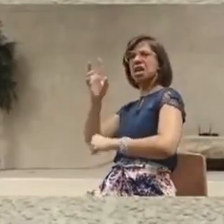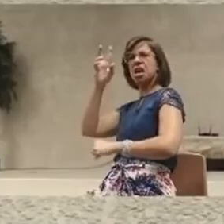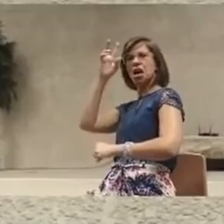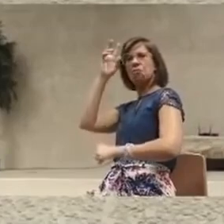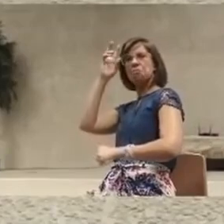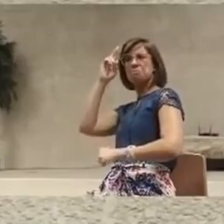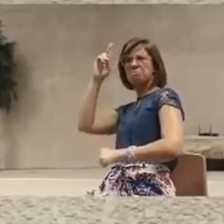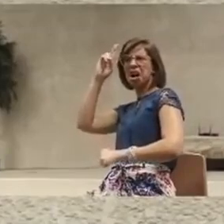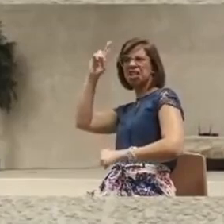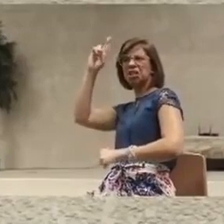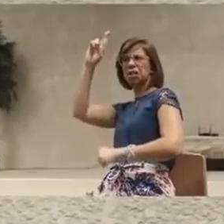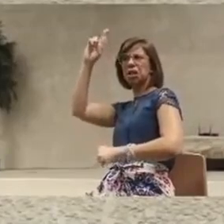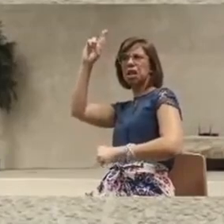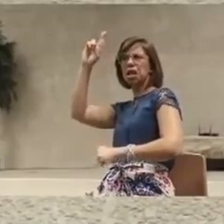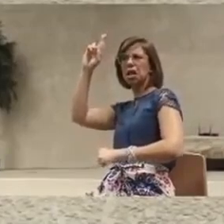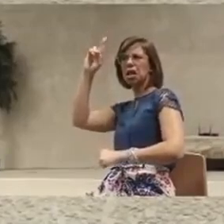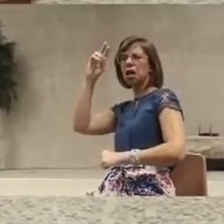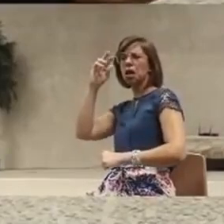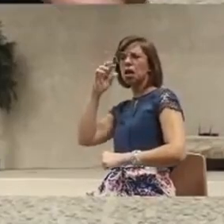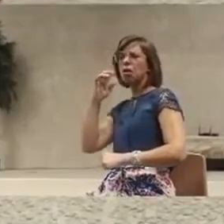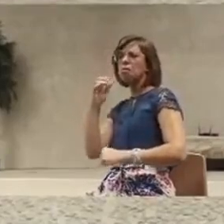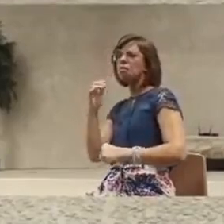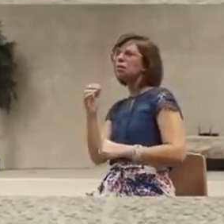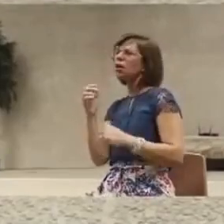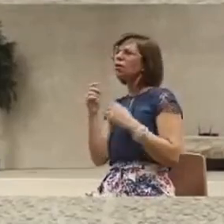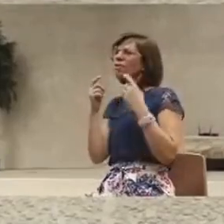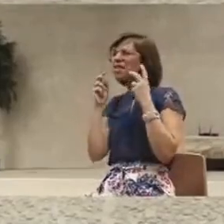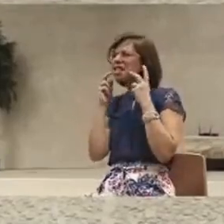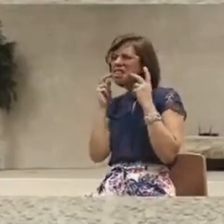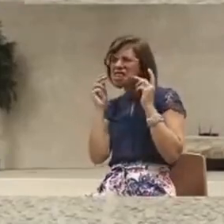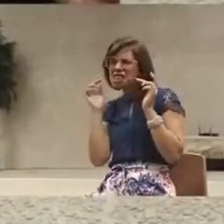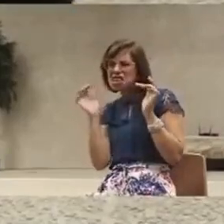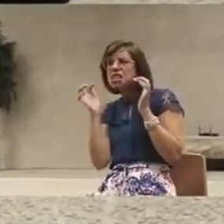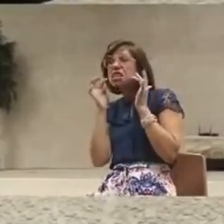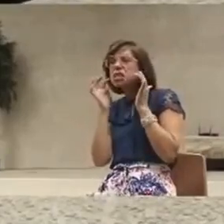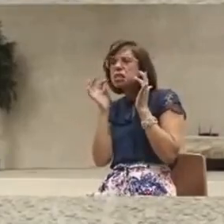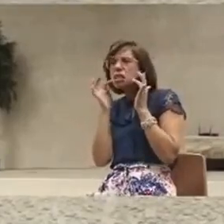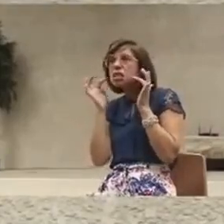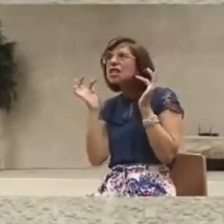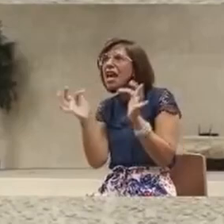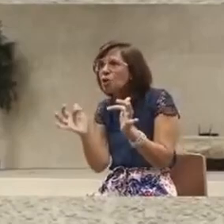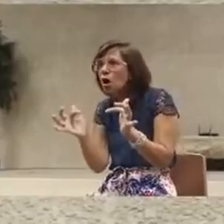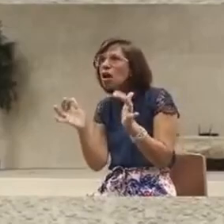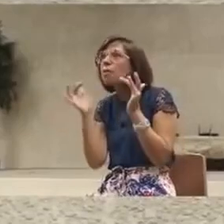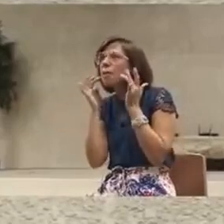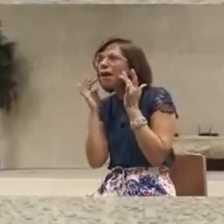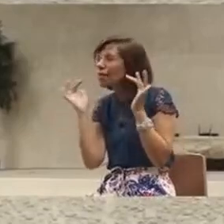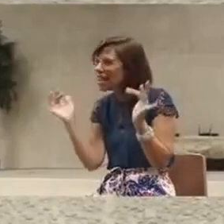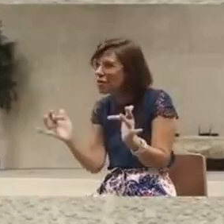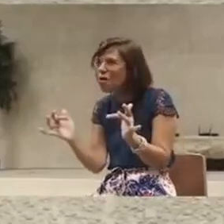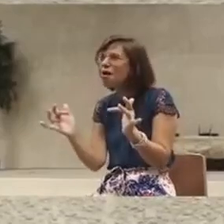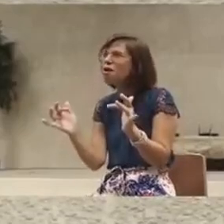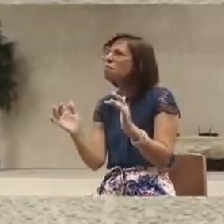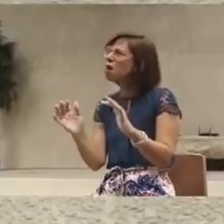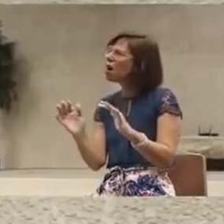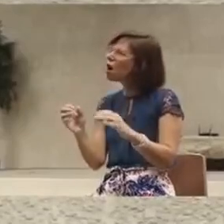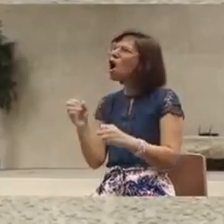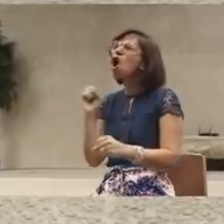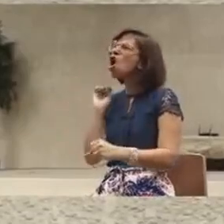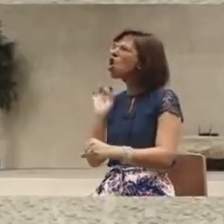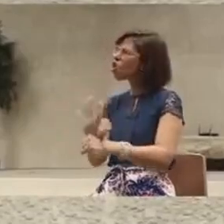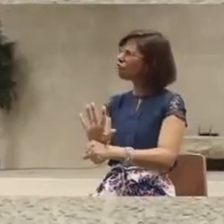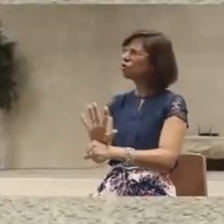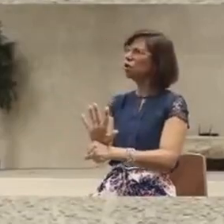qui peuvent nous amener dans le découragement. Il y a quelqu'un dans la semaine qui m'a dit « Oh pasteur, je vous appelle parce que j'ai des problèmes, j'ai